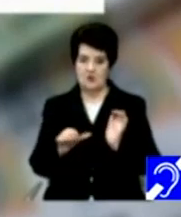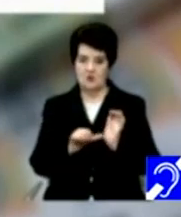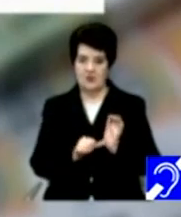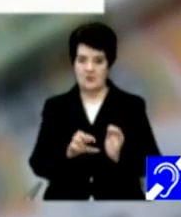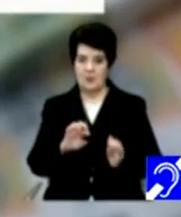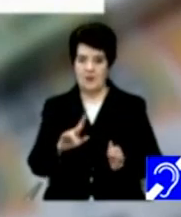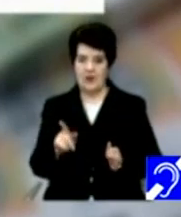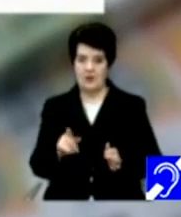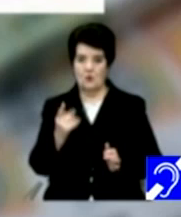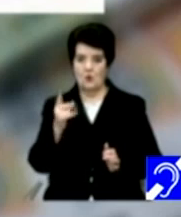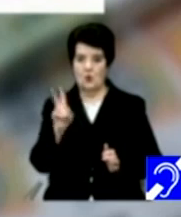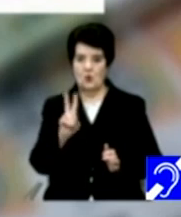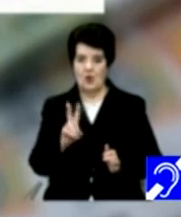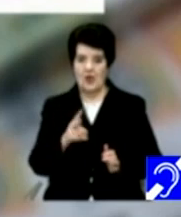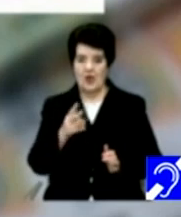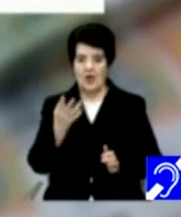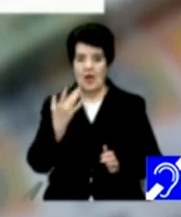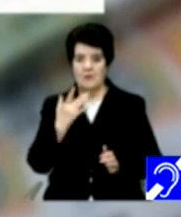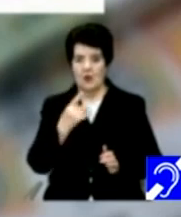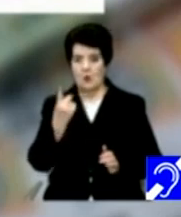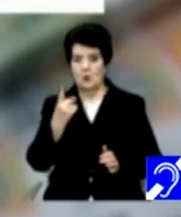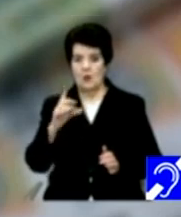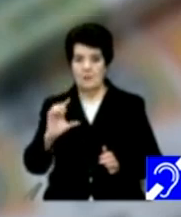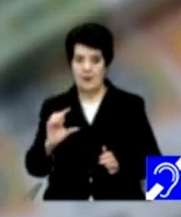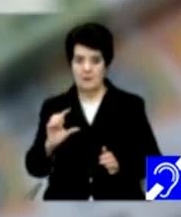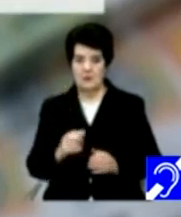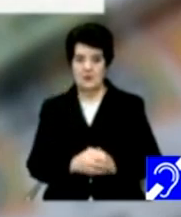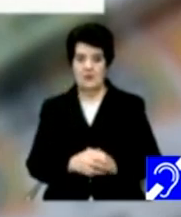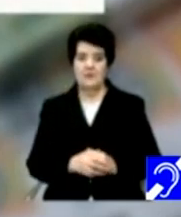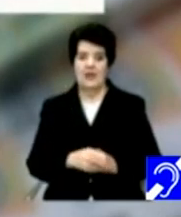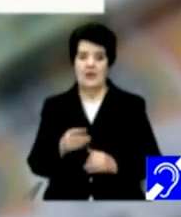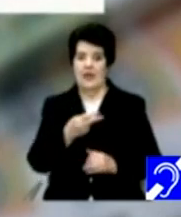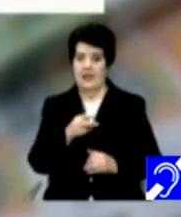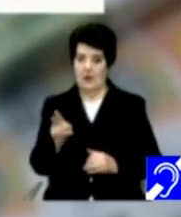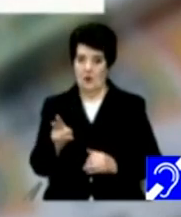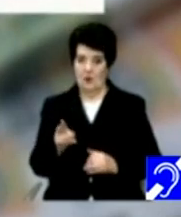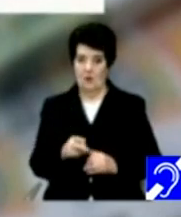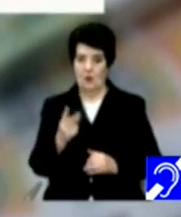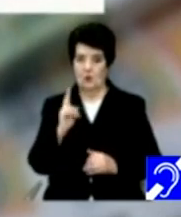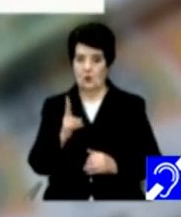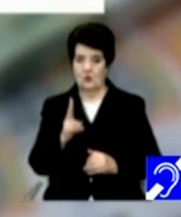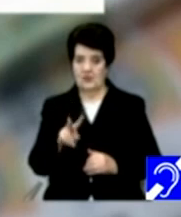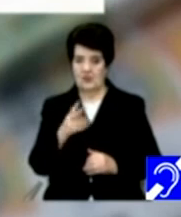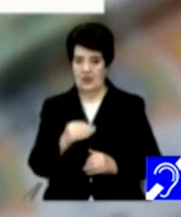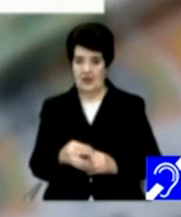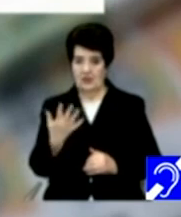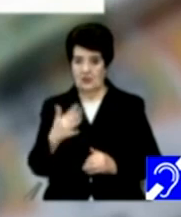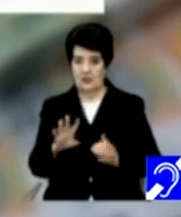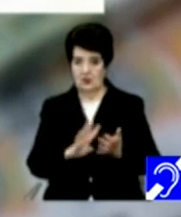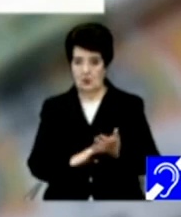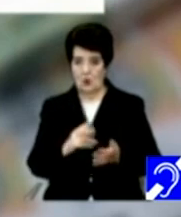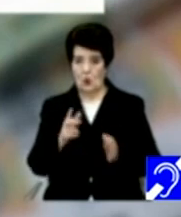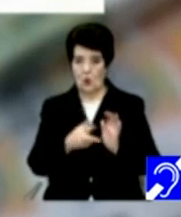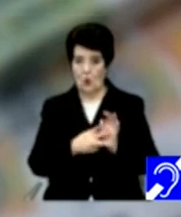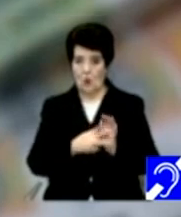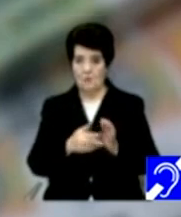17,66 de bani pentru un dolar american, cu 2 bani mai puțin. Valoarea monedei europene va fi de 20,59 de bani, cu 8 bani